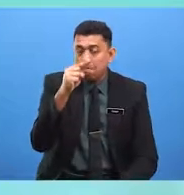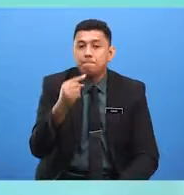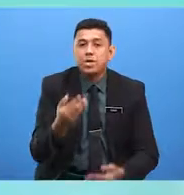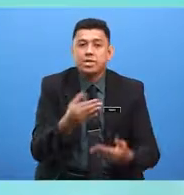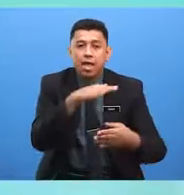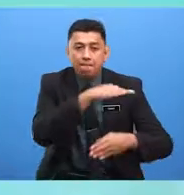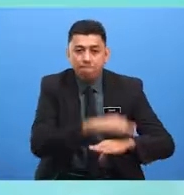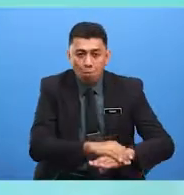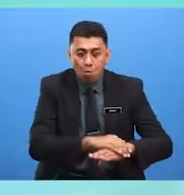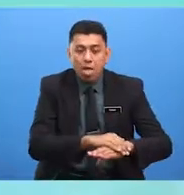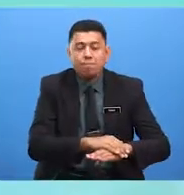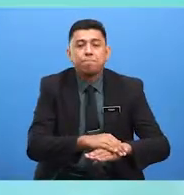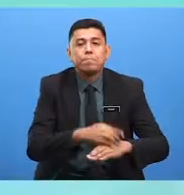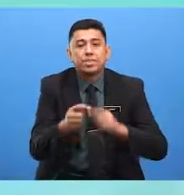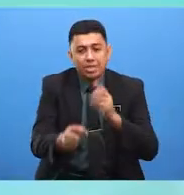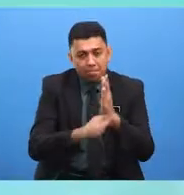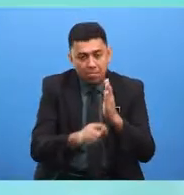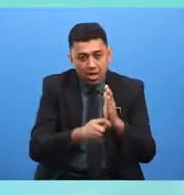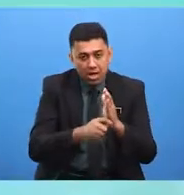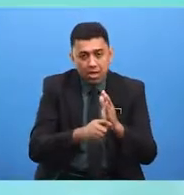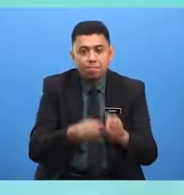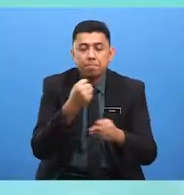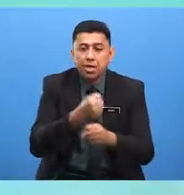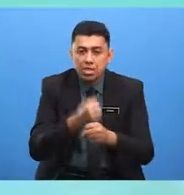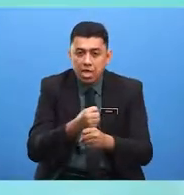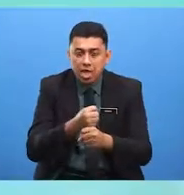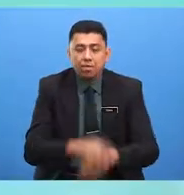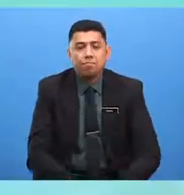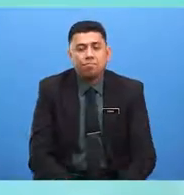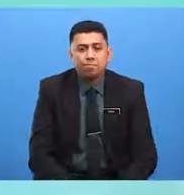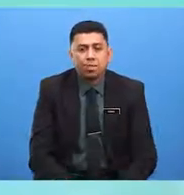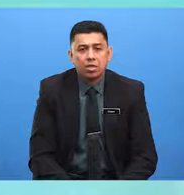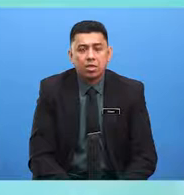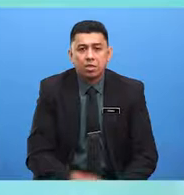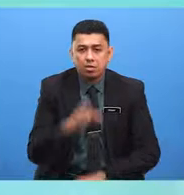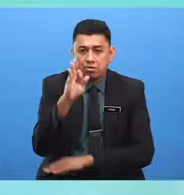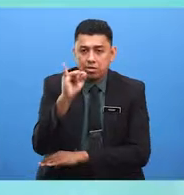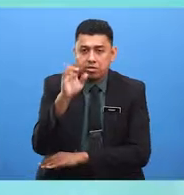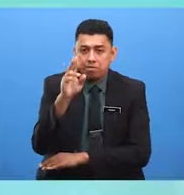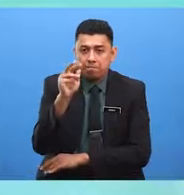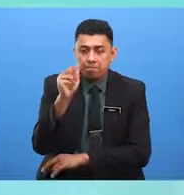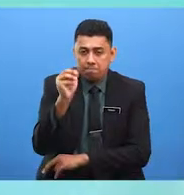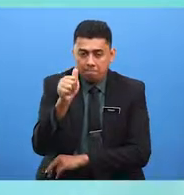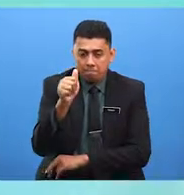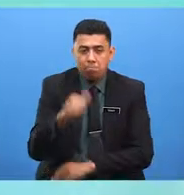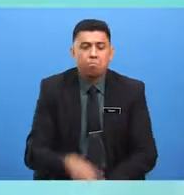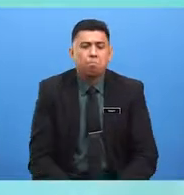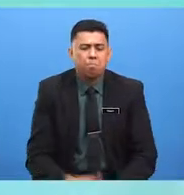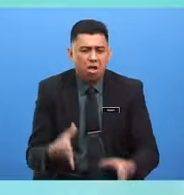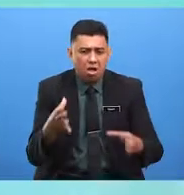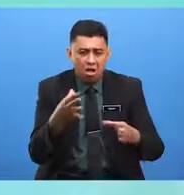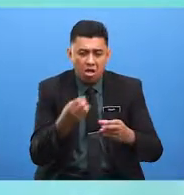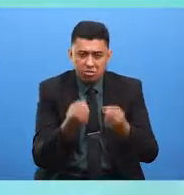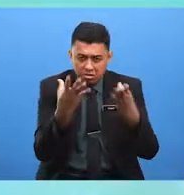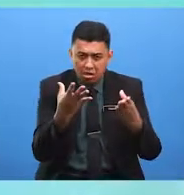permintaan untuk peningkatan pengeluaran keramik Firma akan memerlukan lebih banyak buruh